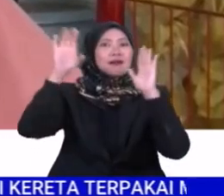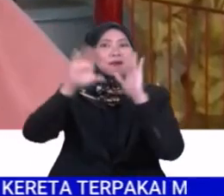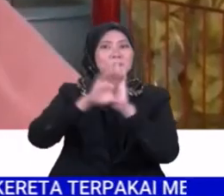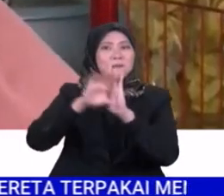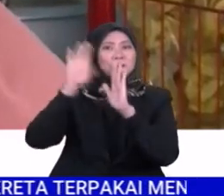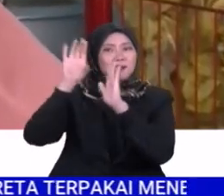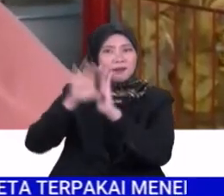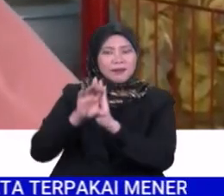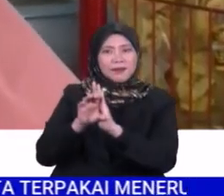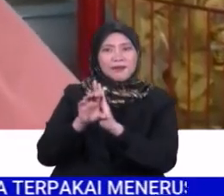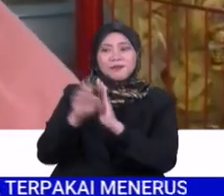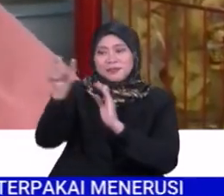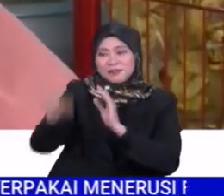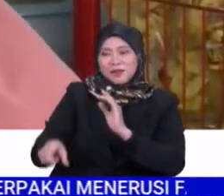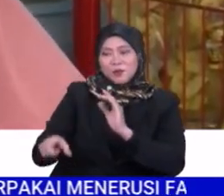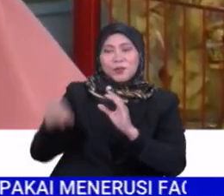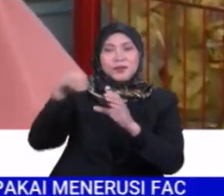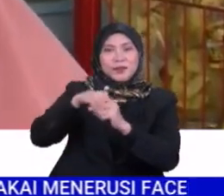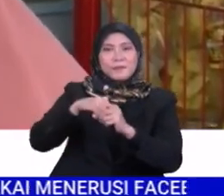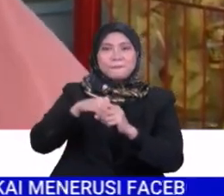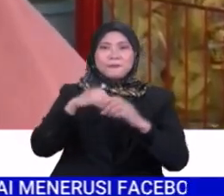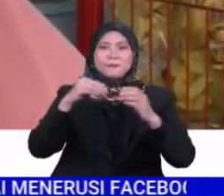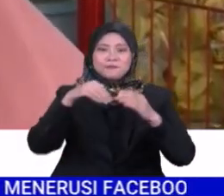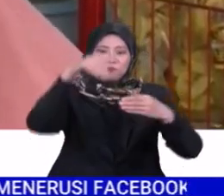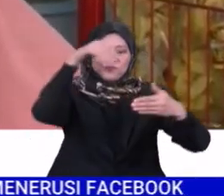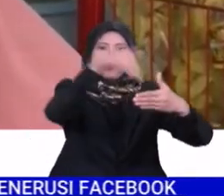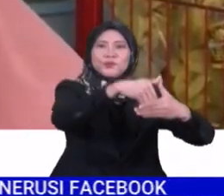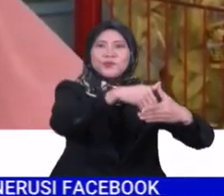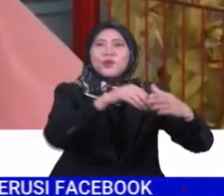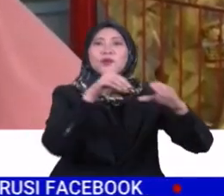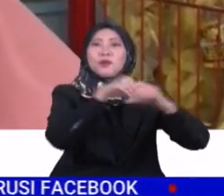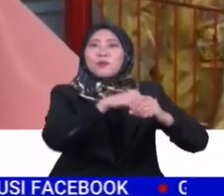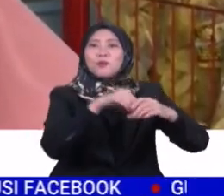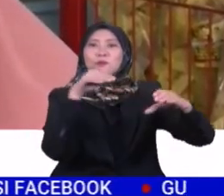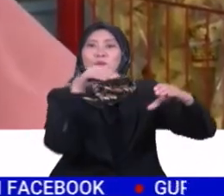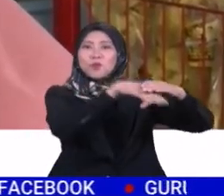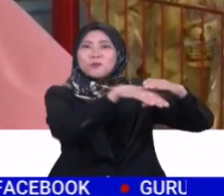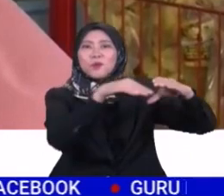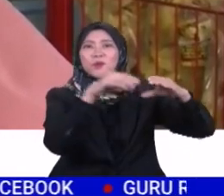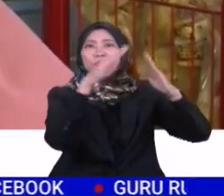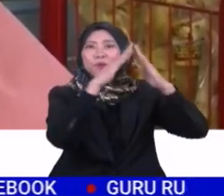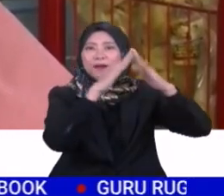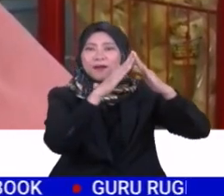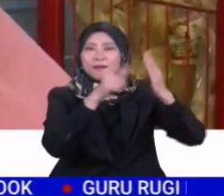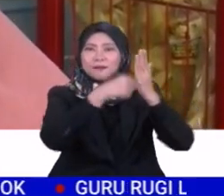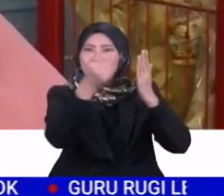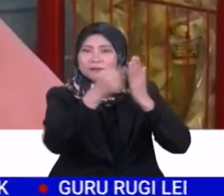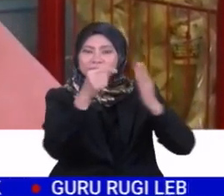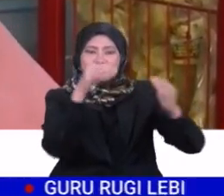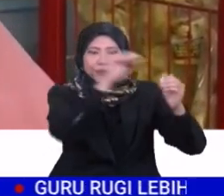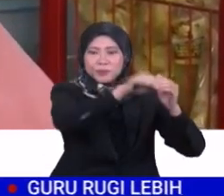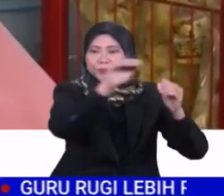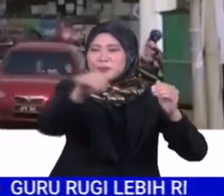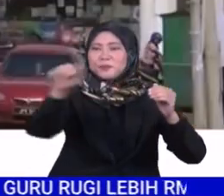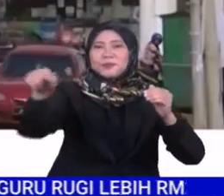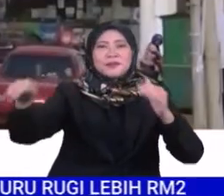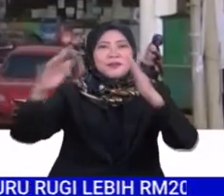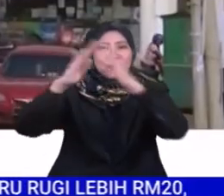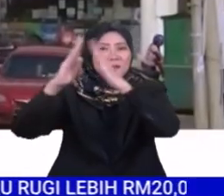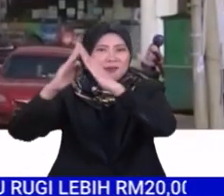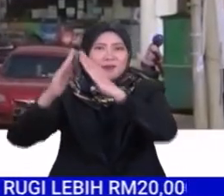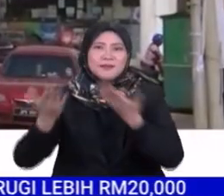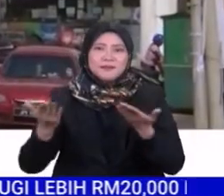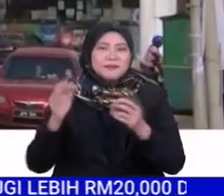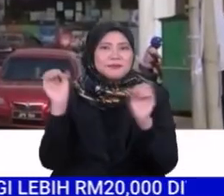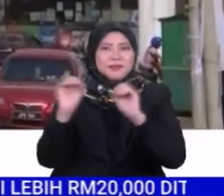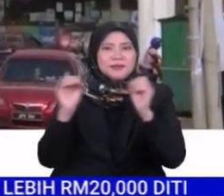gambar-gambar calon di dalam pasport rumah masing-masing. Jadi saya rasa tak mengganggu masyarakat.